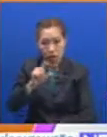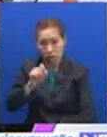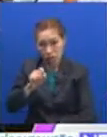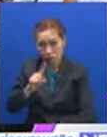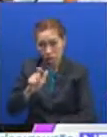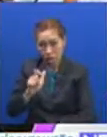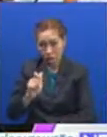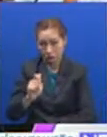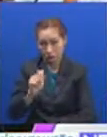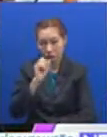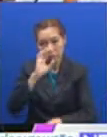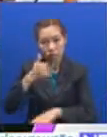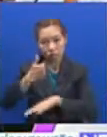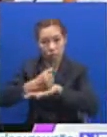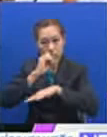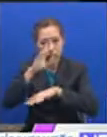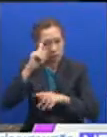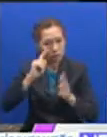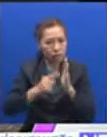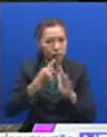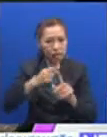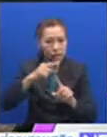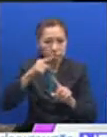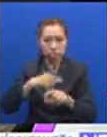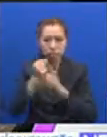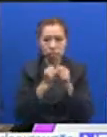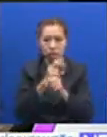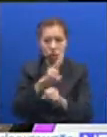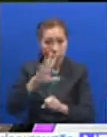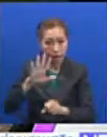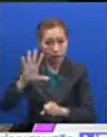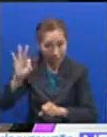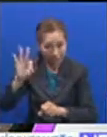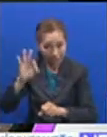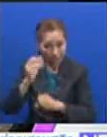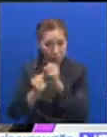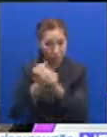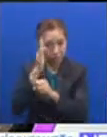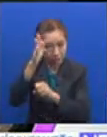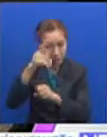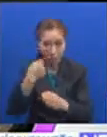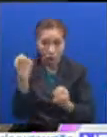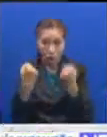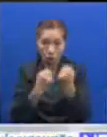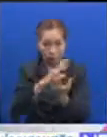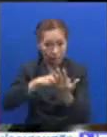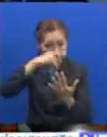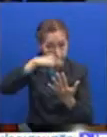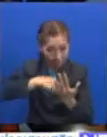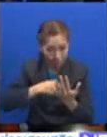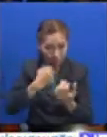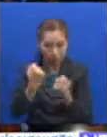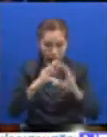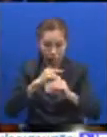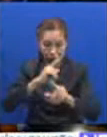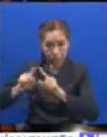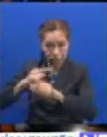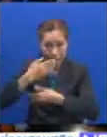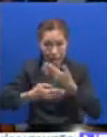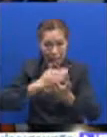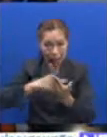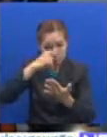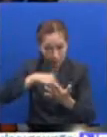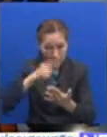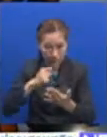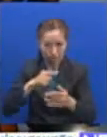แต่วันที่1มกราคมปี2559รถยนต์ทุกคันที่จำหน่ายในประเทศไทยจะต้องติดป้ายแสดงข้อมูลหรือว่